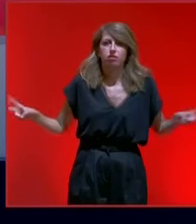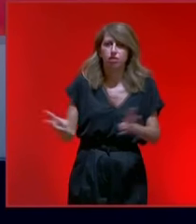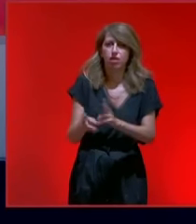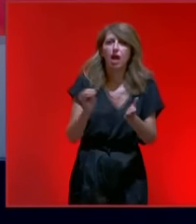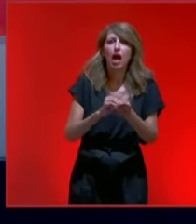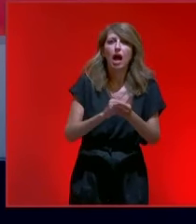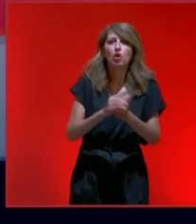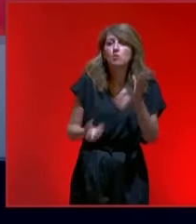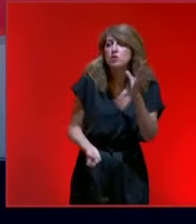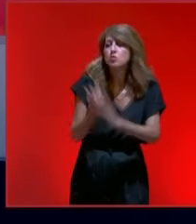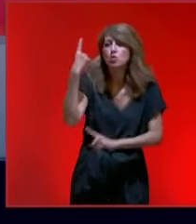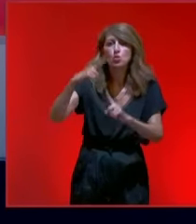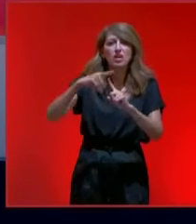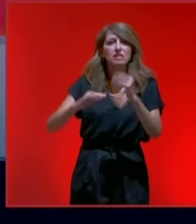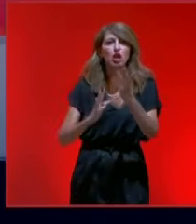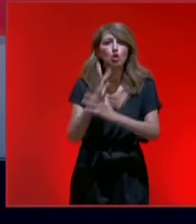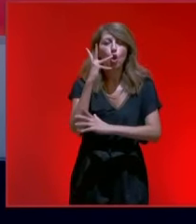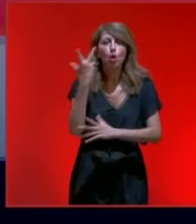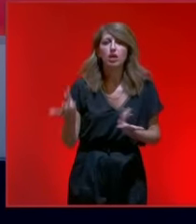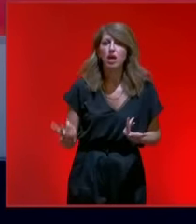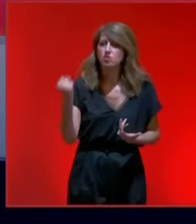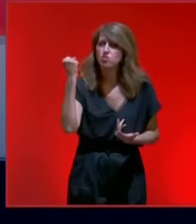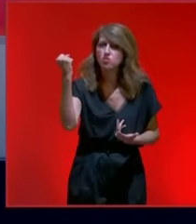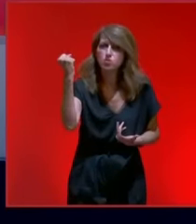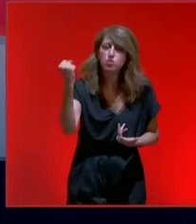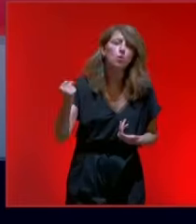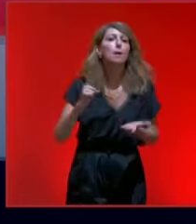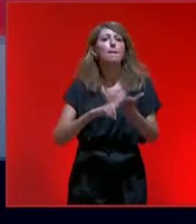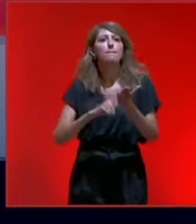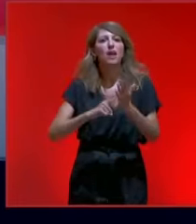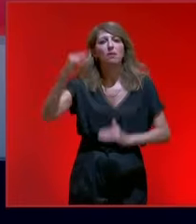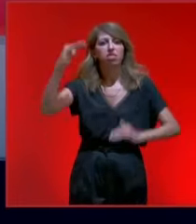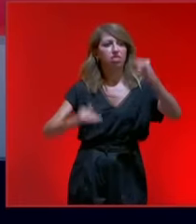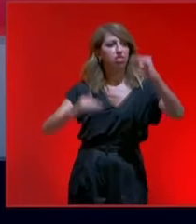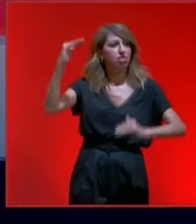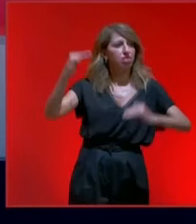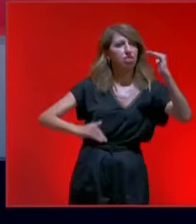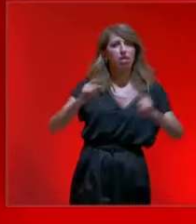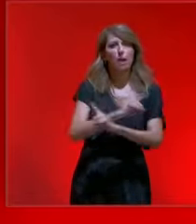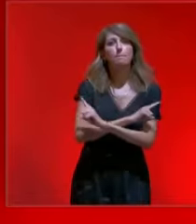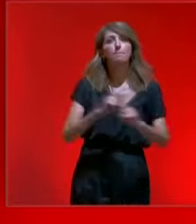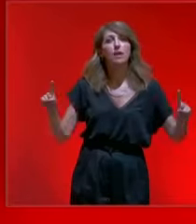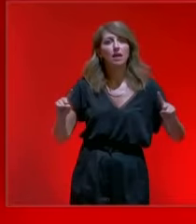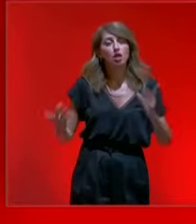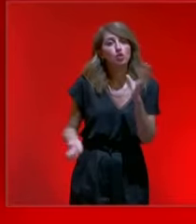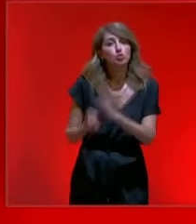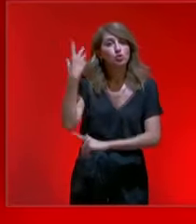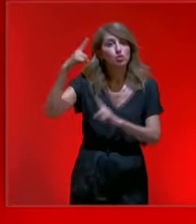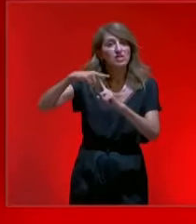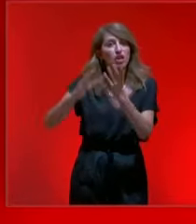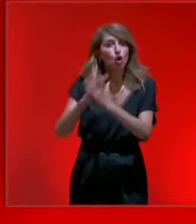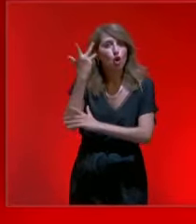γίνουν μήτρα που θα πολλαπλασιάζει τις ανισότητες, αλλά θα γίνουν εργαλείο για να γίνει πιο παραγωγική η